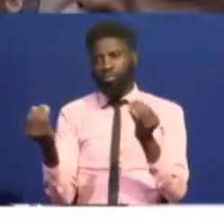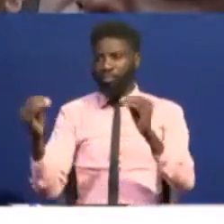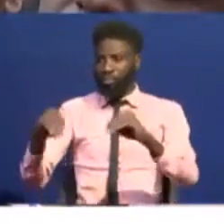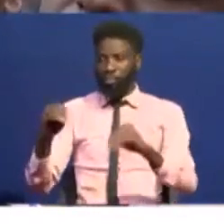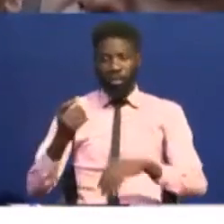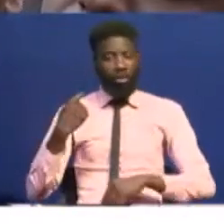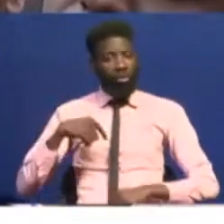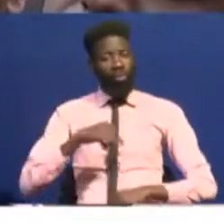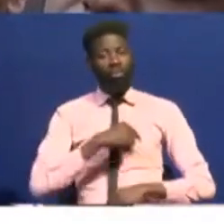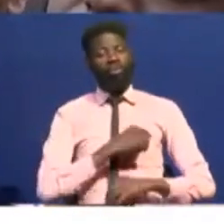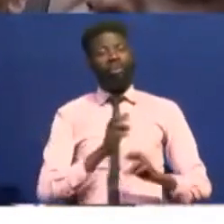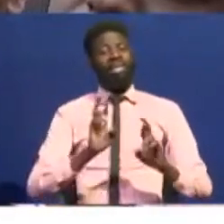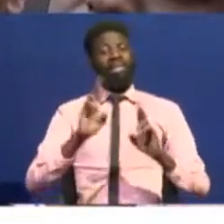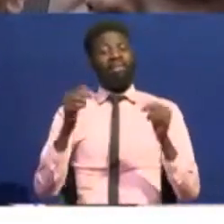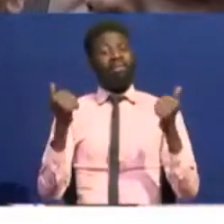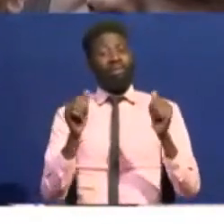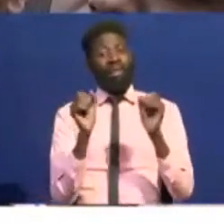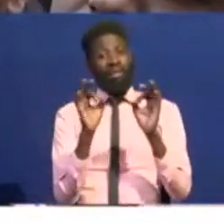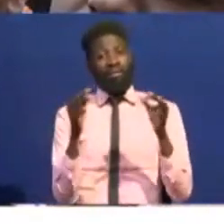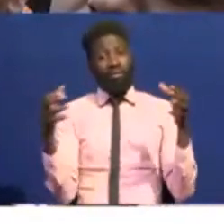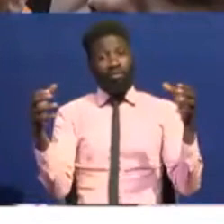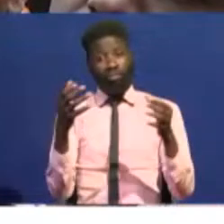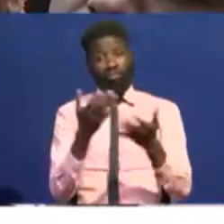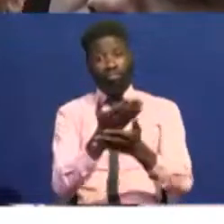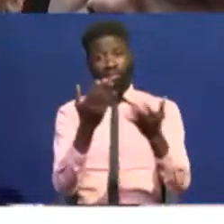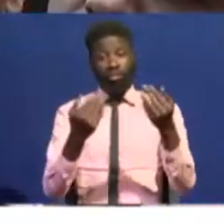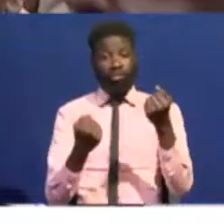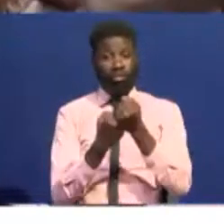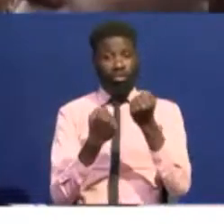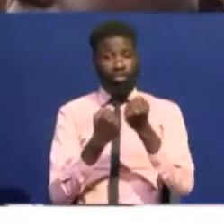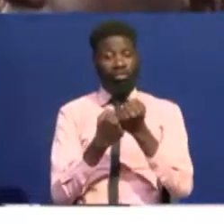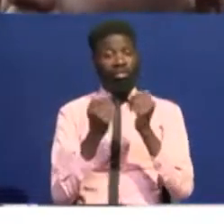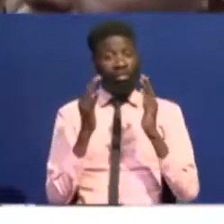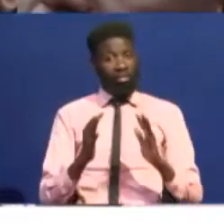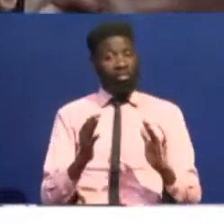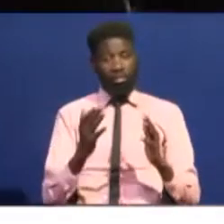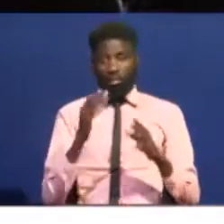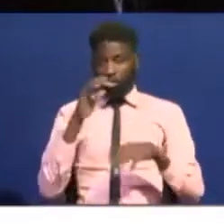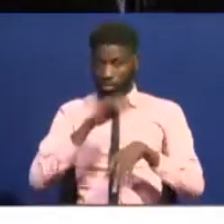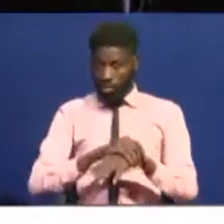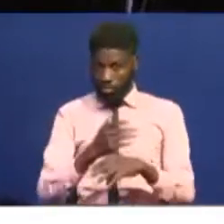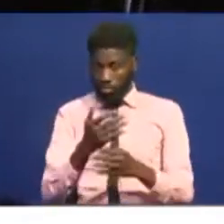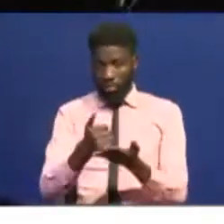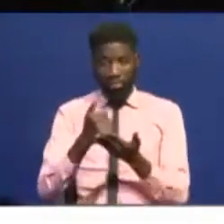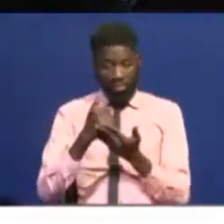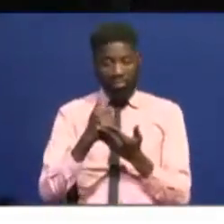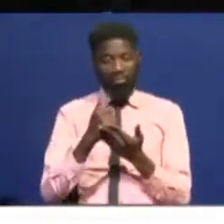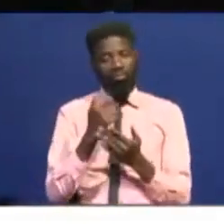So kama tunaweza pata ma sponsors, well and good, pia tutashukuru sana.